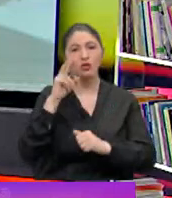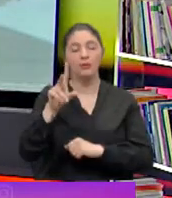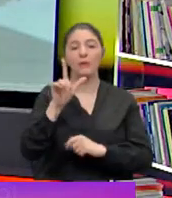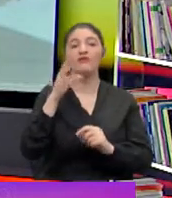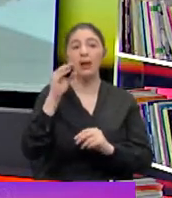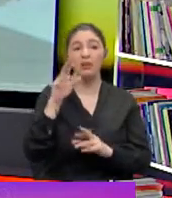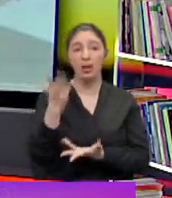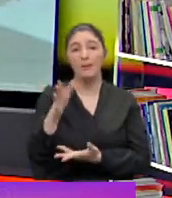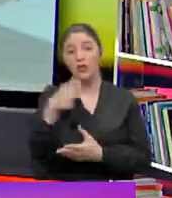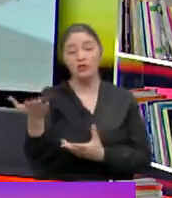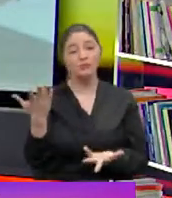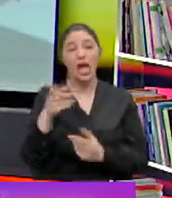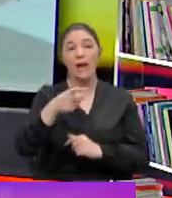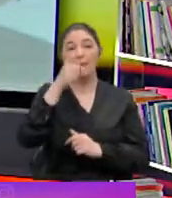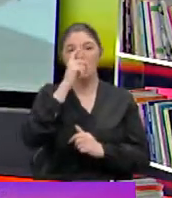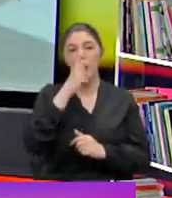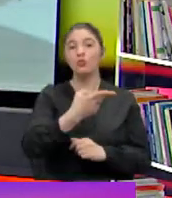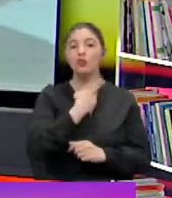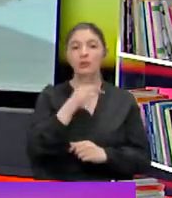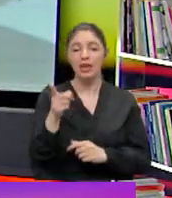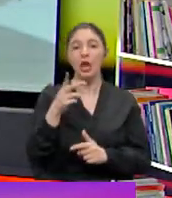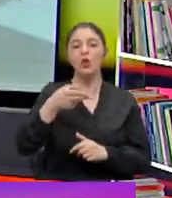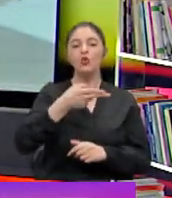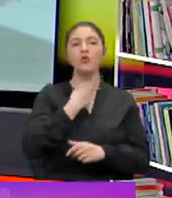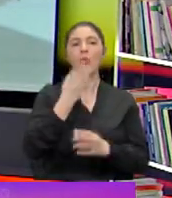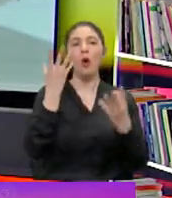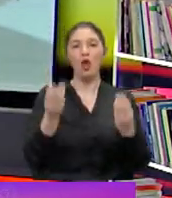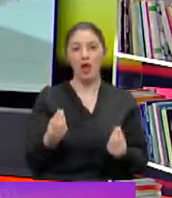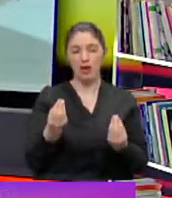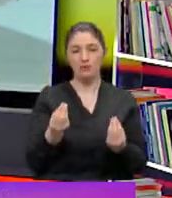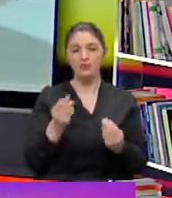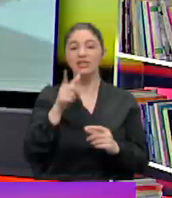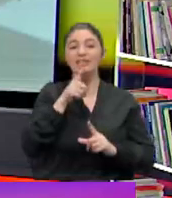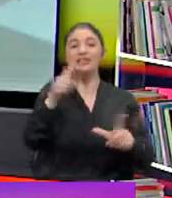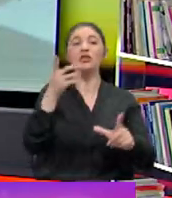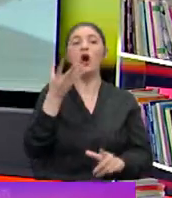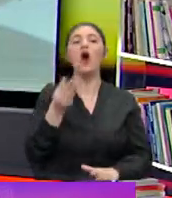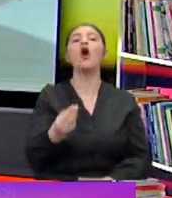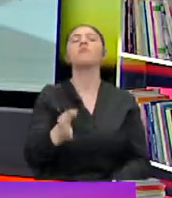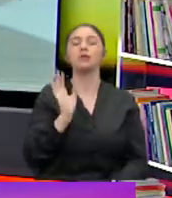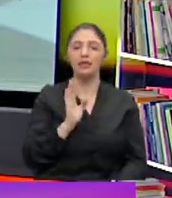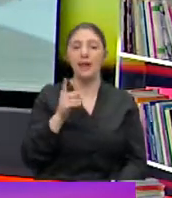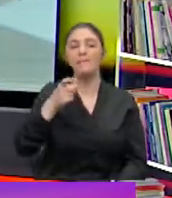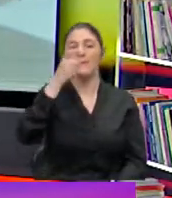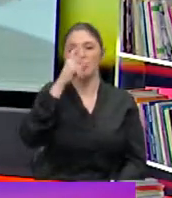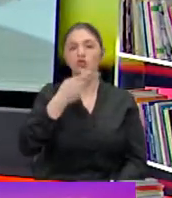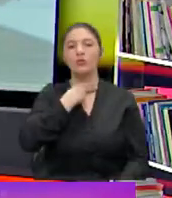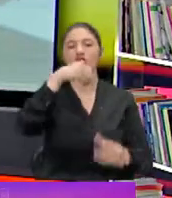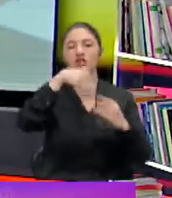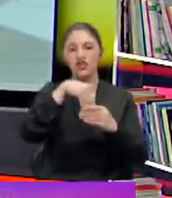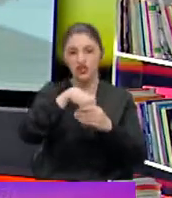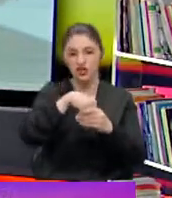gibi. Beşiktaş kulübünden de yani kulüp olarak ses çıkmamış olsa da Beşiktaş kulübünden